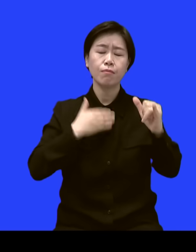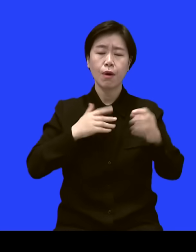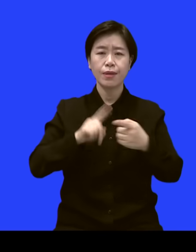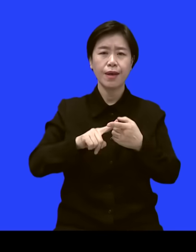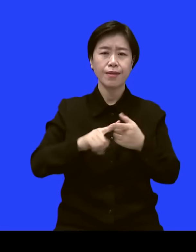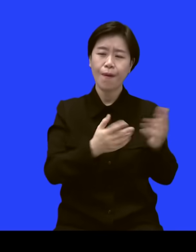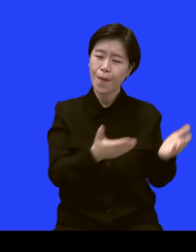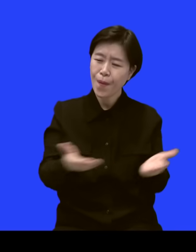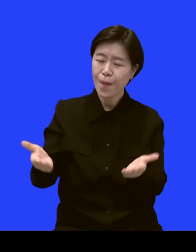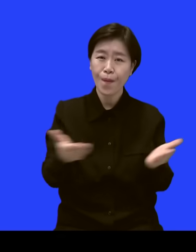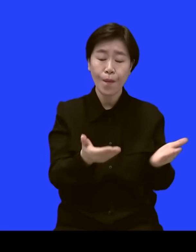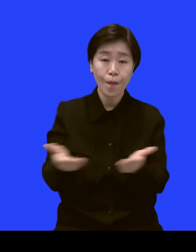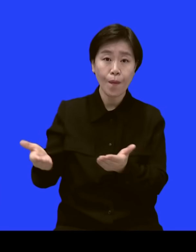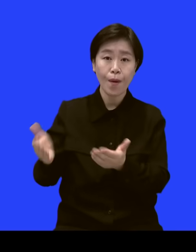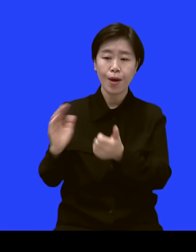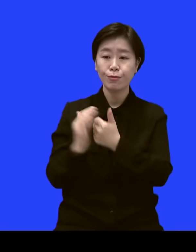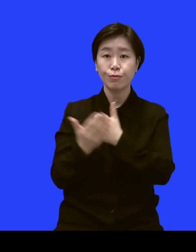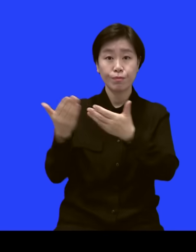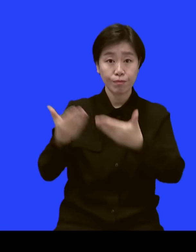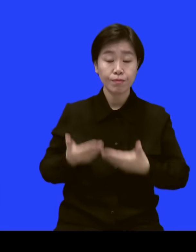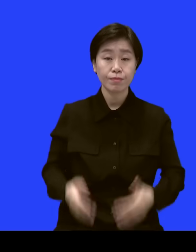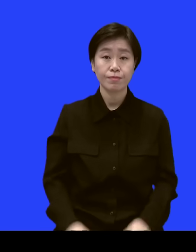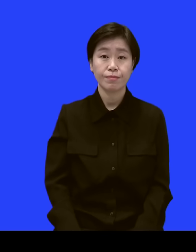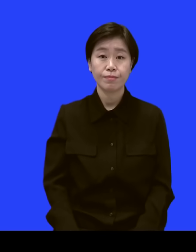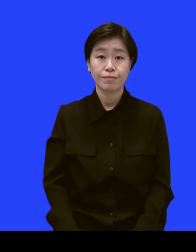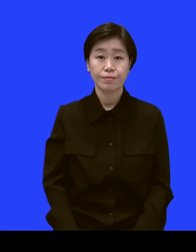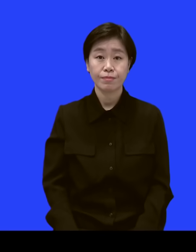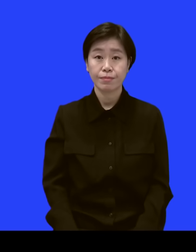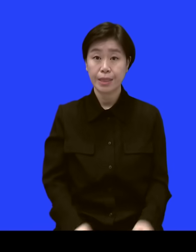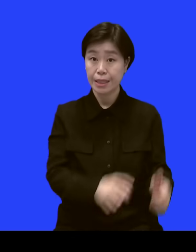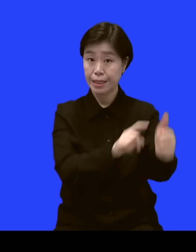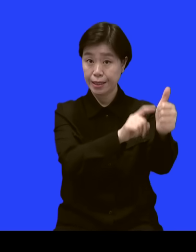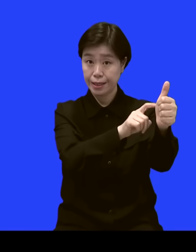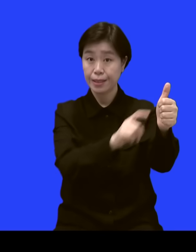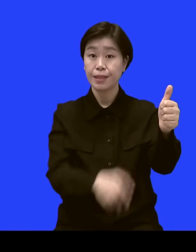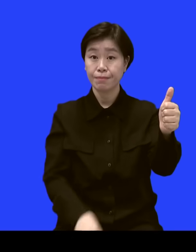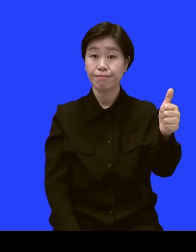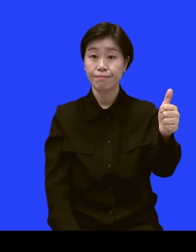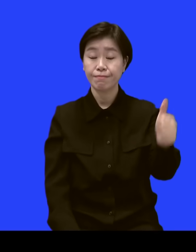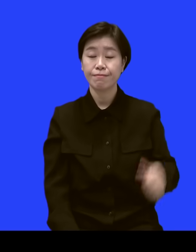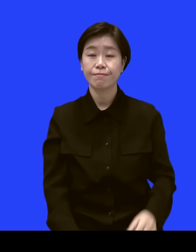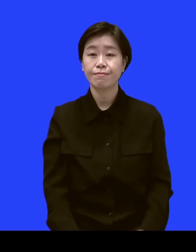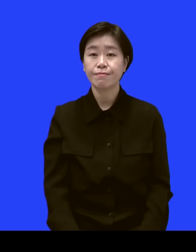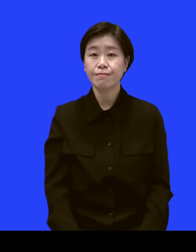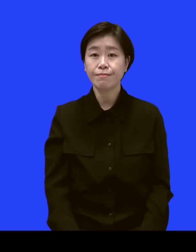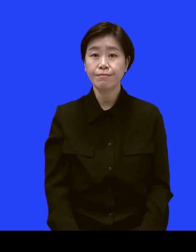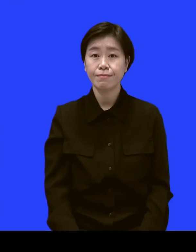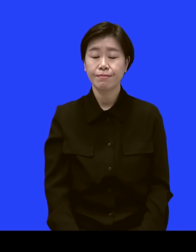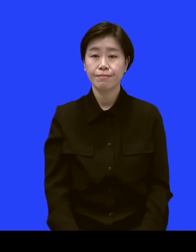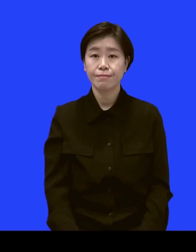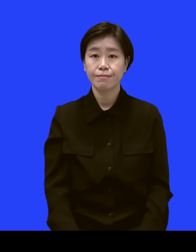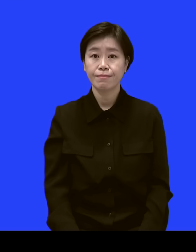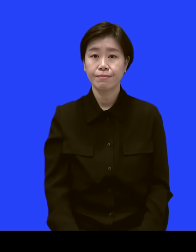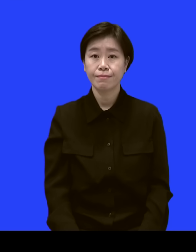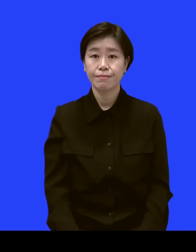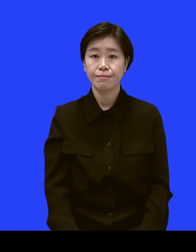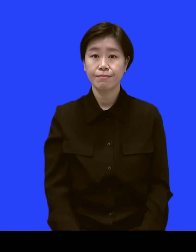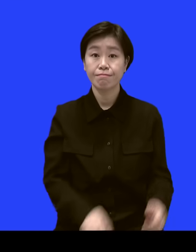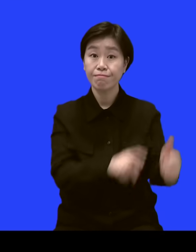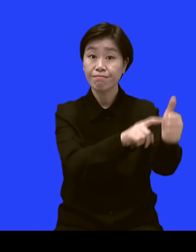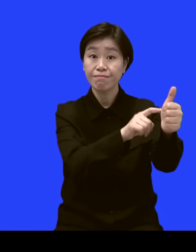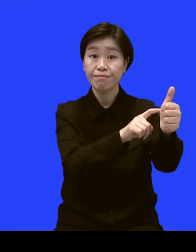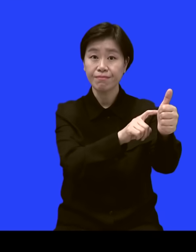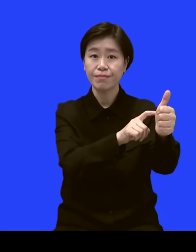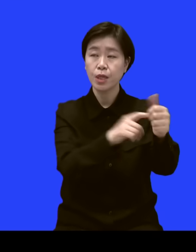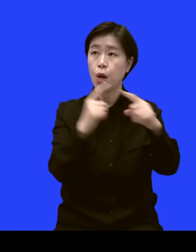온 거 아닌데. 그랬더니 이제 그 지휘자 선생님이 그 저랑 당근하셨던 선생님이 등록